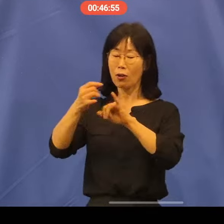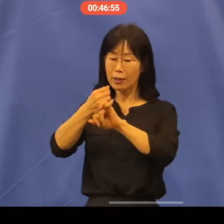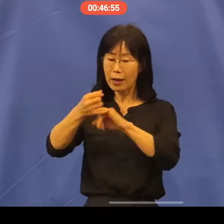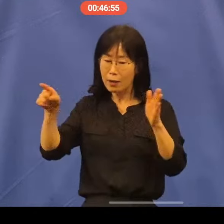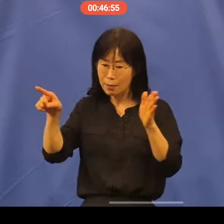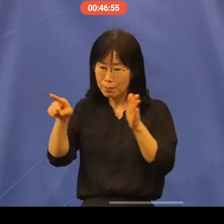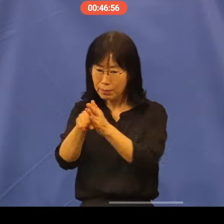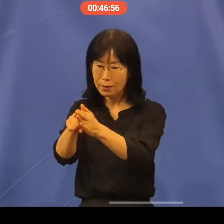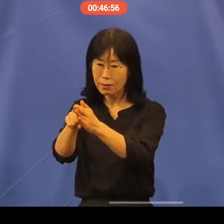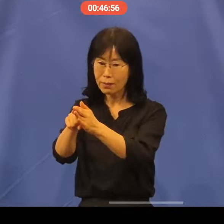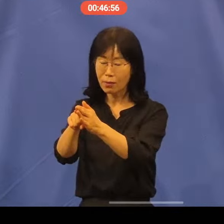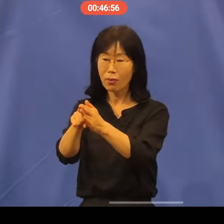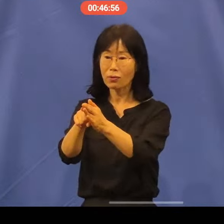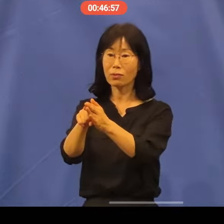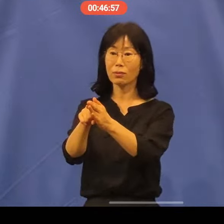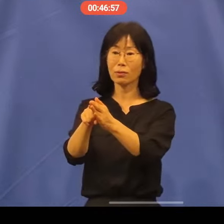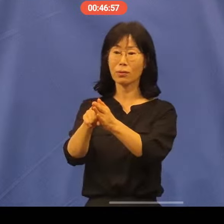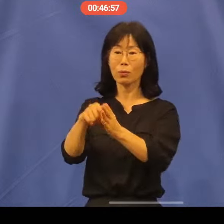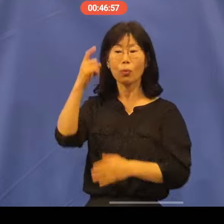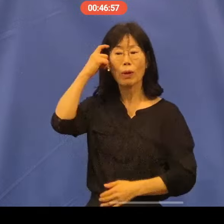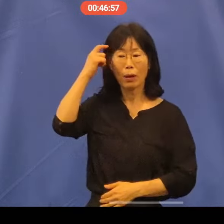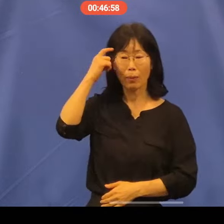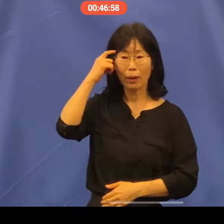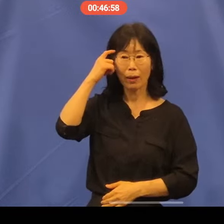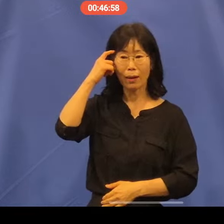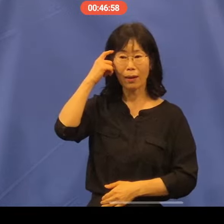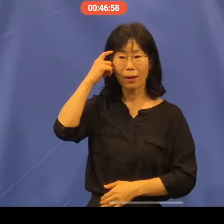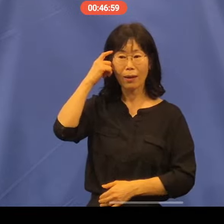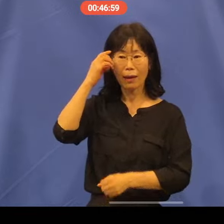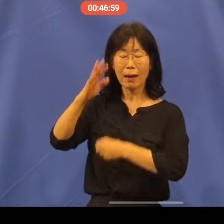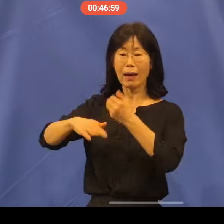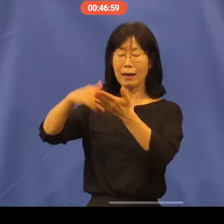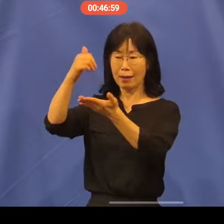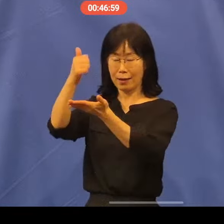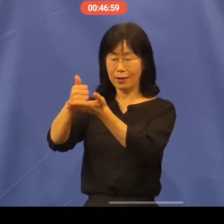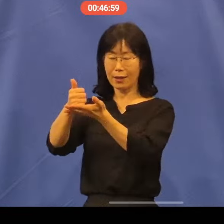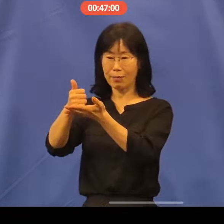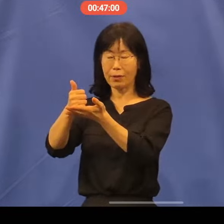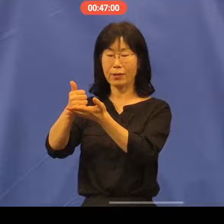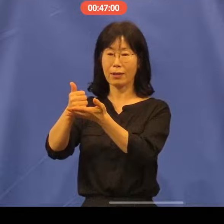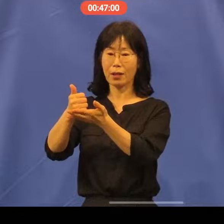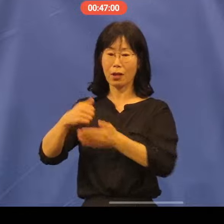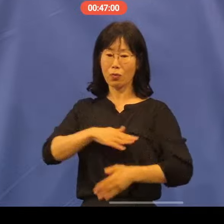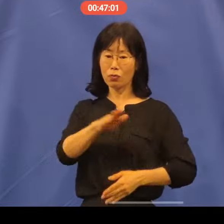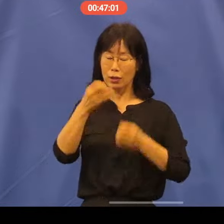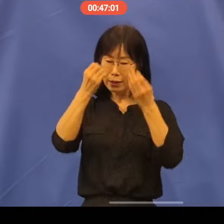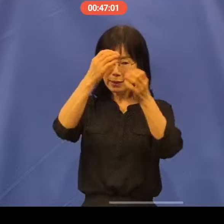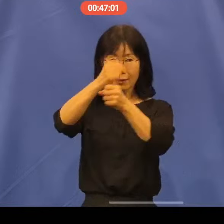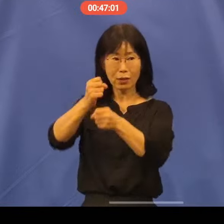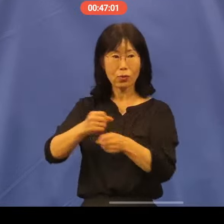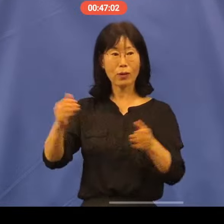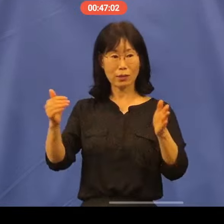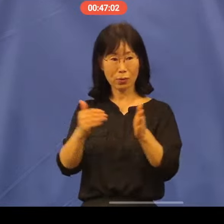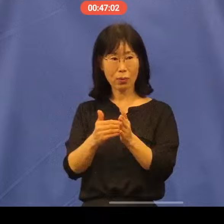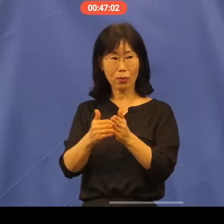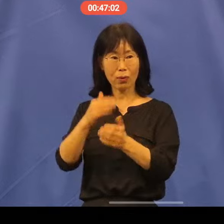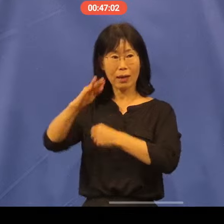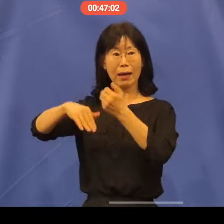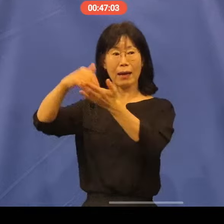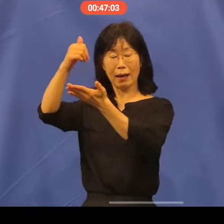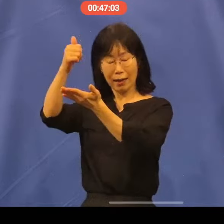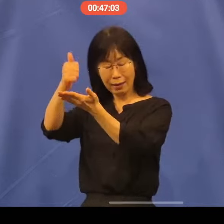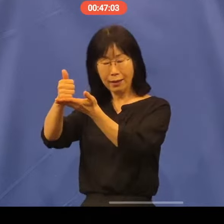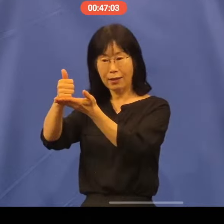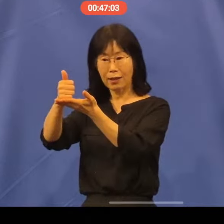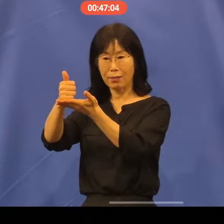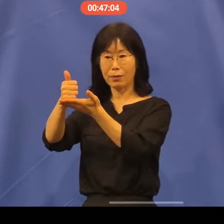하나님의 성품 때문에. 그 성품을 신뢰하면 그분이 하신 말씀을 다 믿게 되죠. 난 당신을 믿어. 그러면 당신이